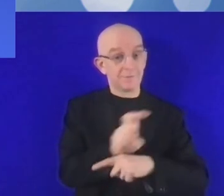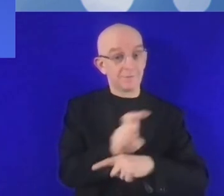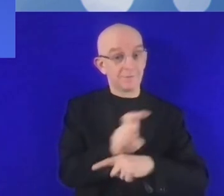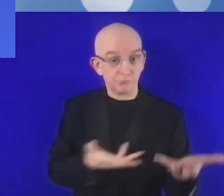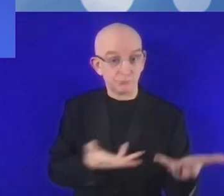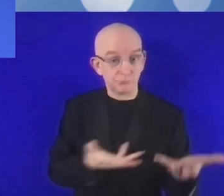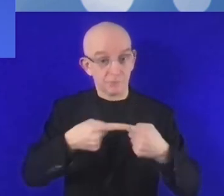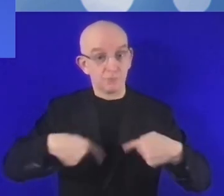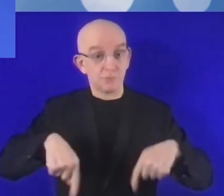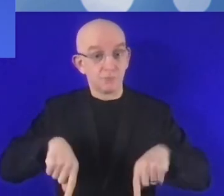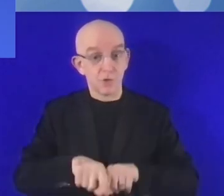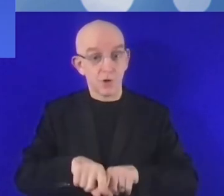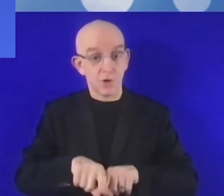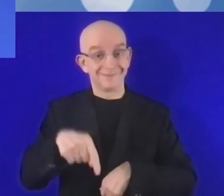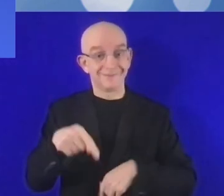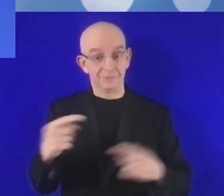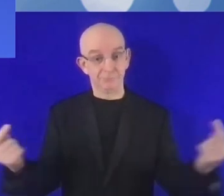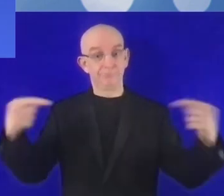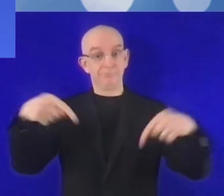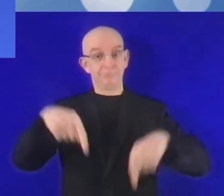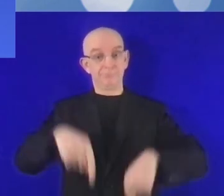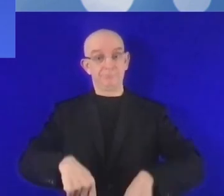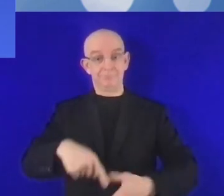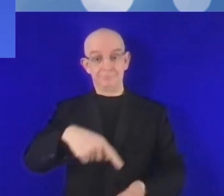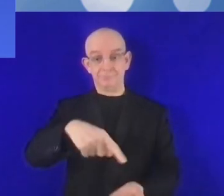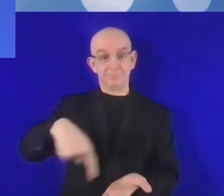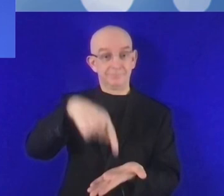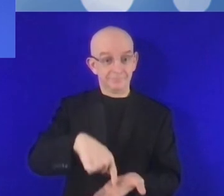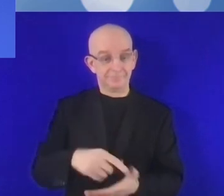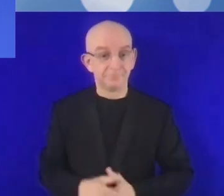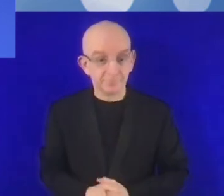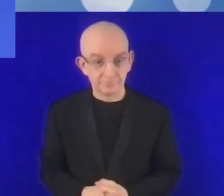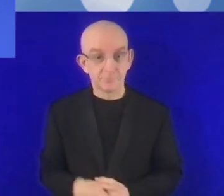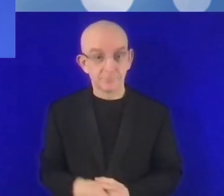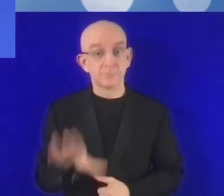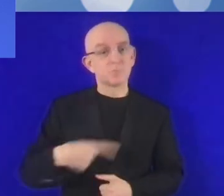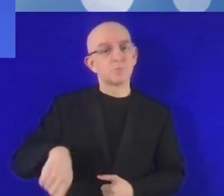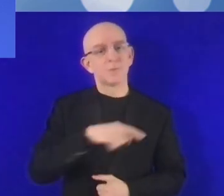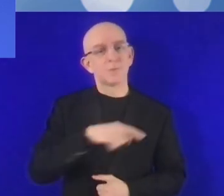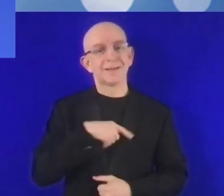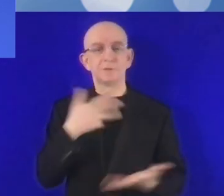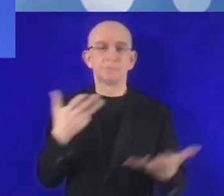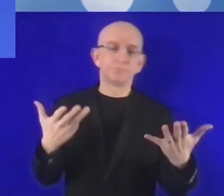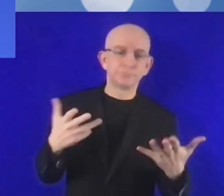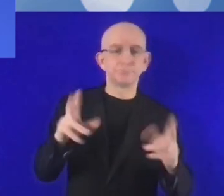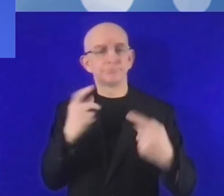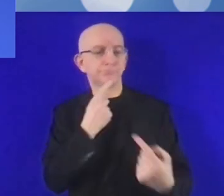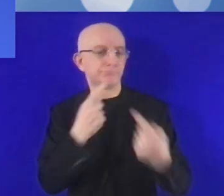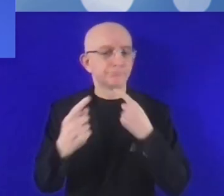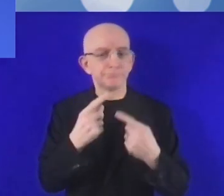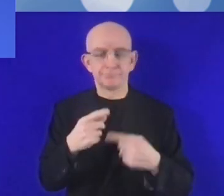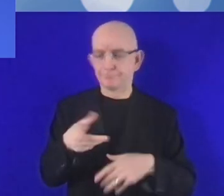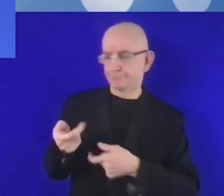есть мы говорим не только об управлении интернетом, а мы говорим также о том, что работает в интернете. Это регулирование, это